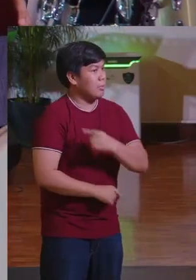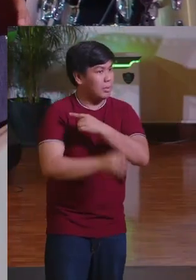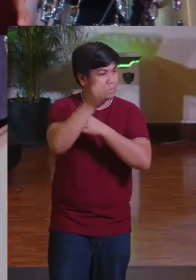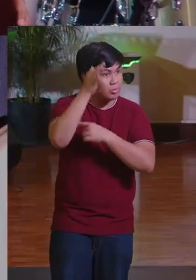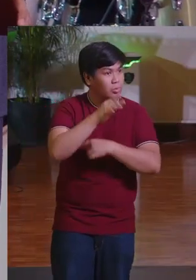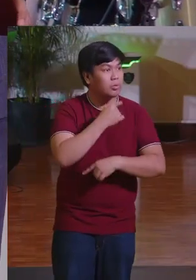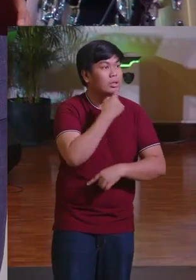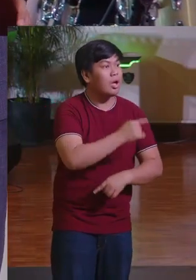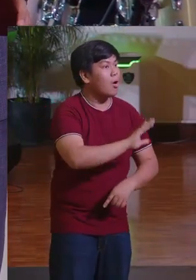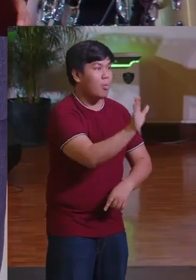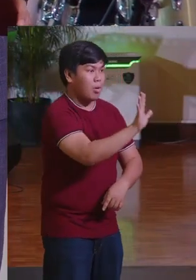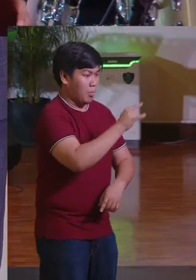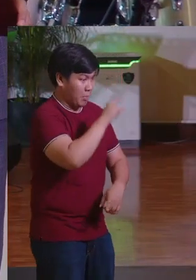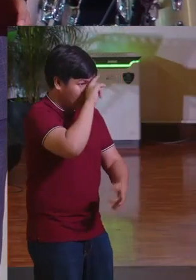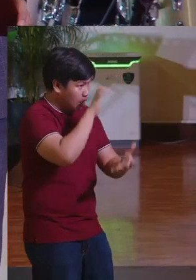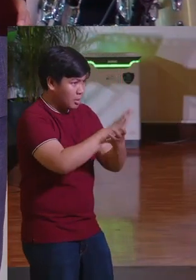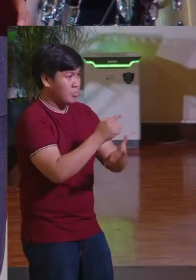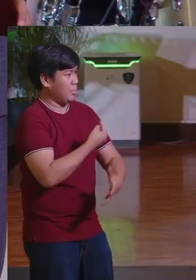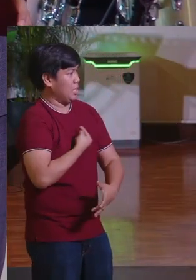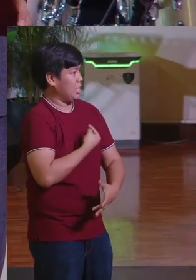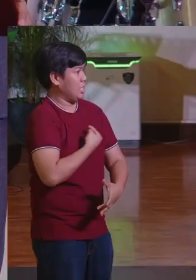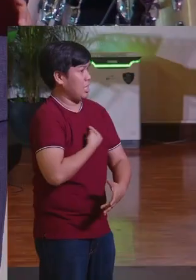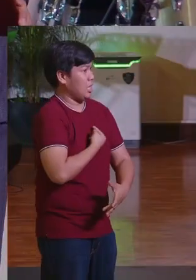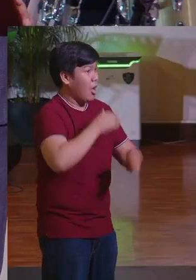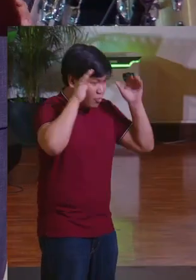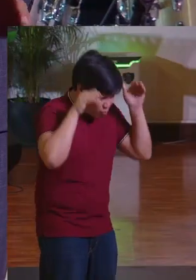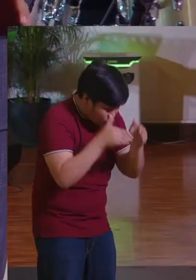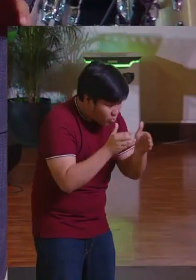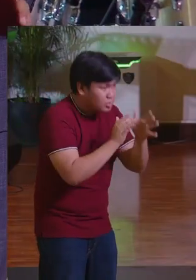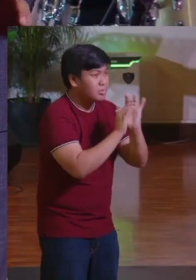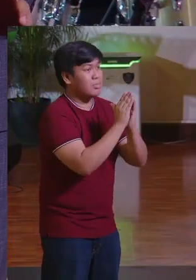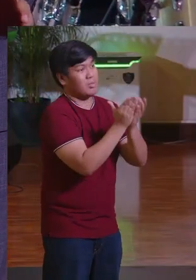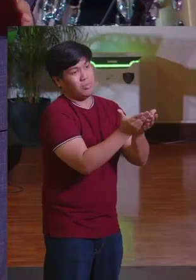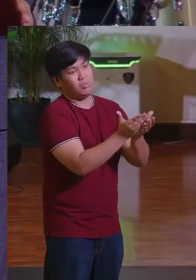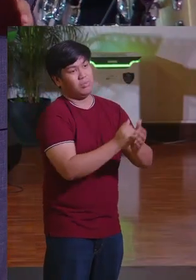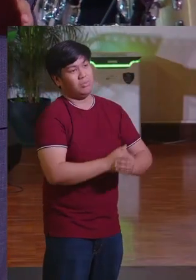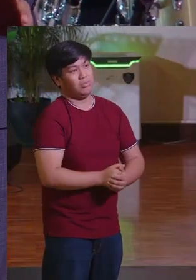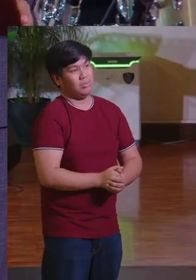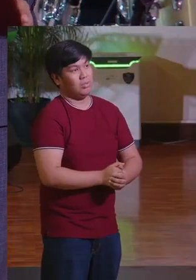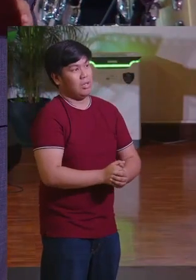say. Look at the Scripture. Yung Bible lang po ang ating pangahawakan.